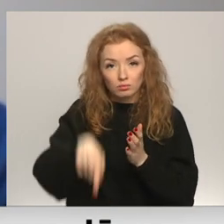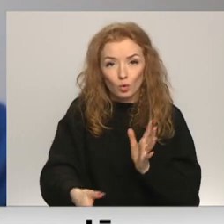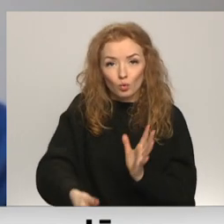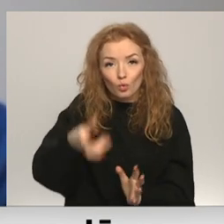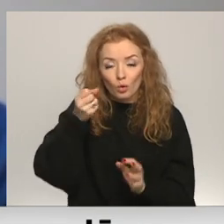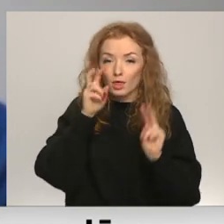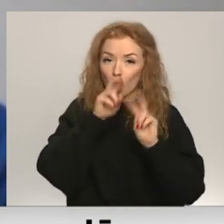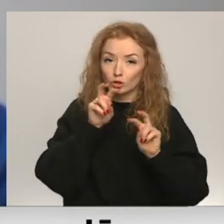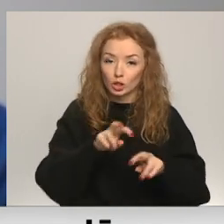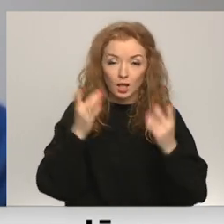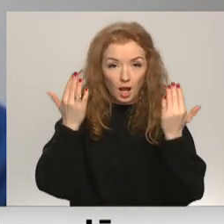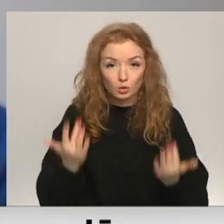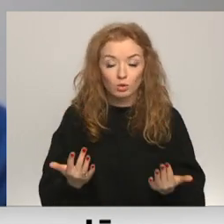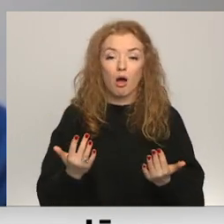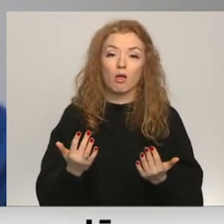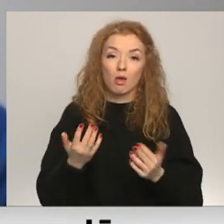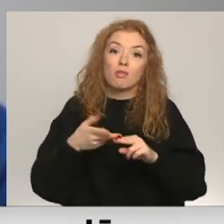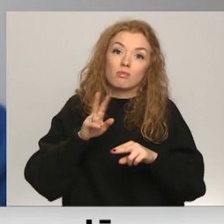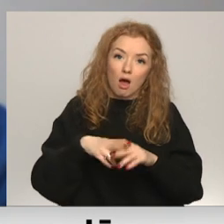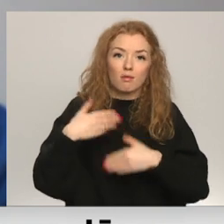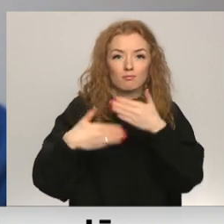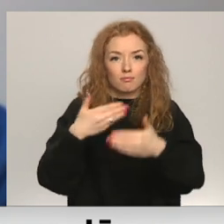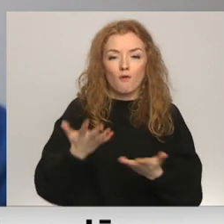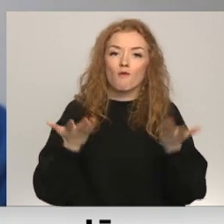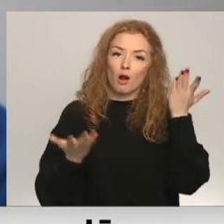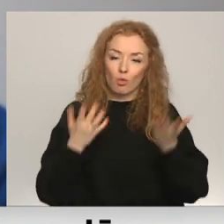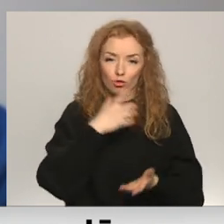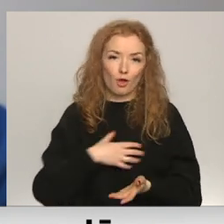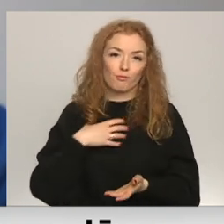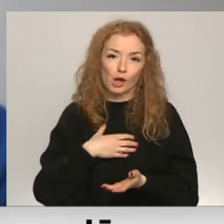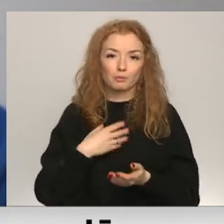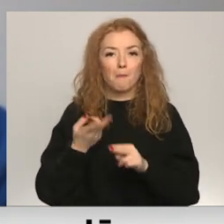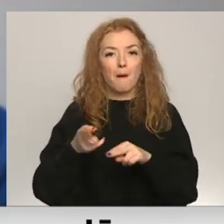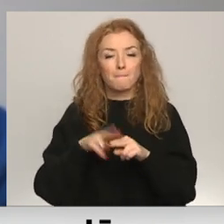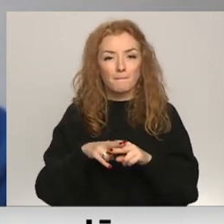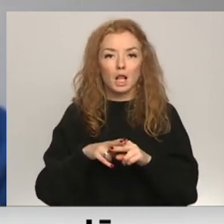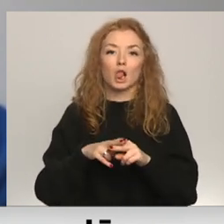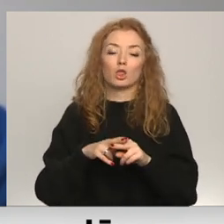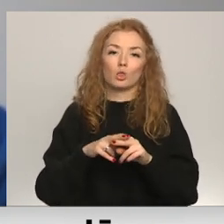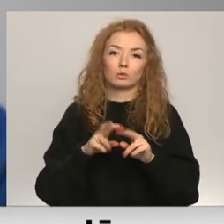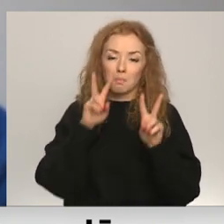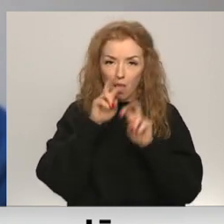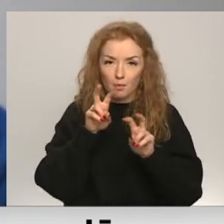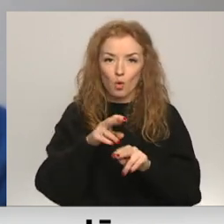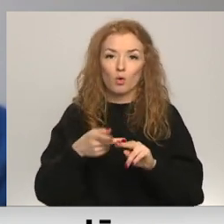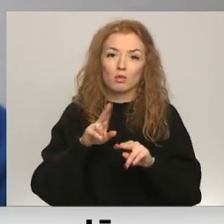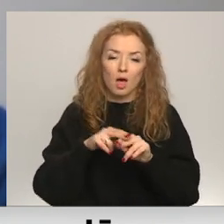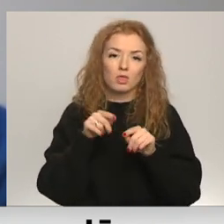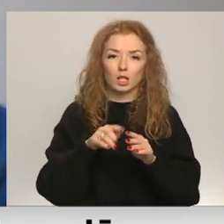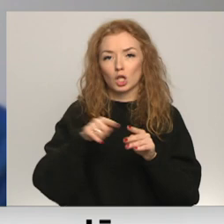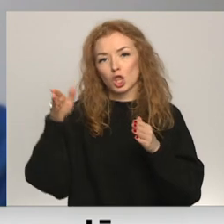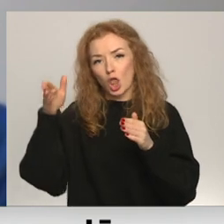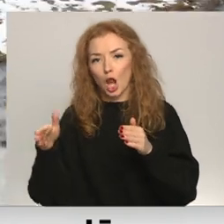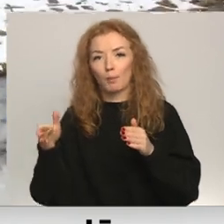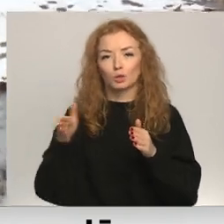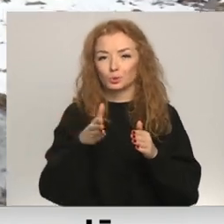testēšanas rezultāti un tālāk. Nu, tad varbūt būs nepieciešama papildus sanācija teritorijas, un tur jau tas termiņš nav tā